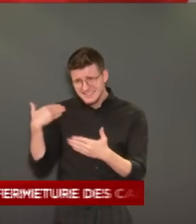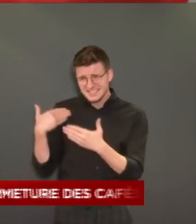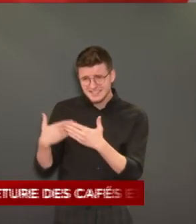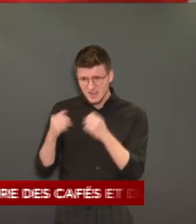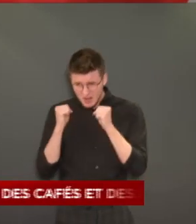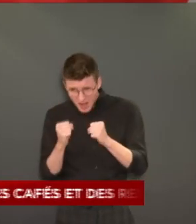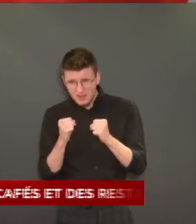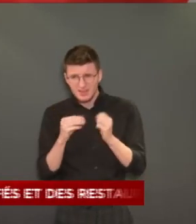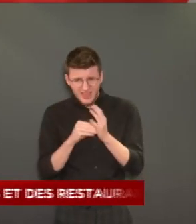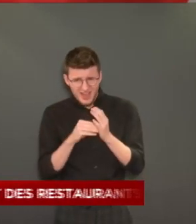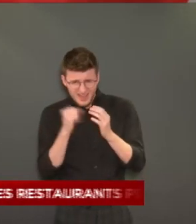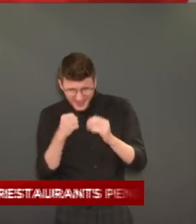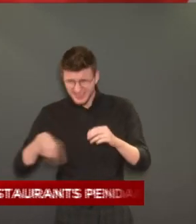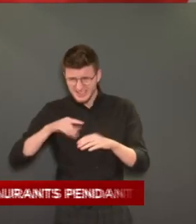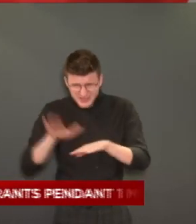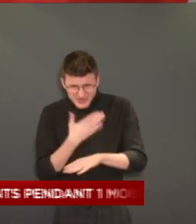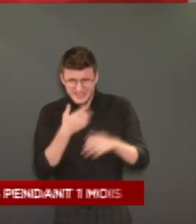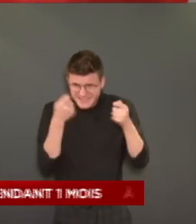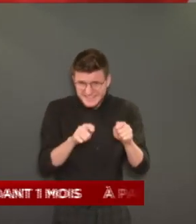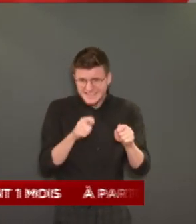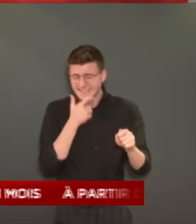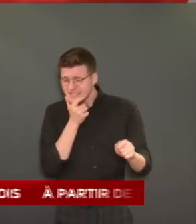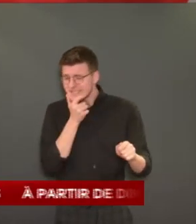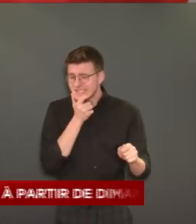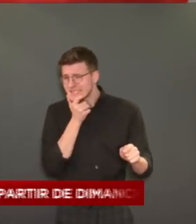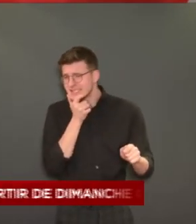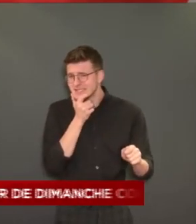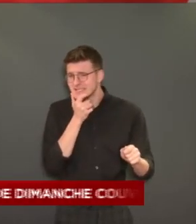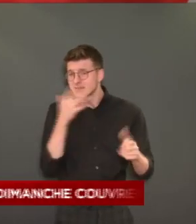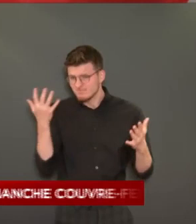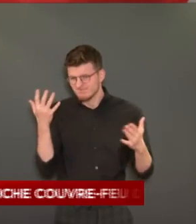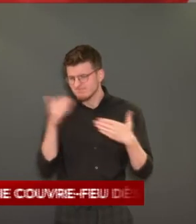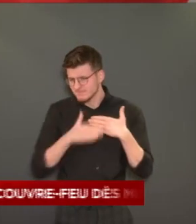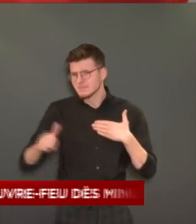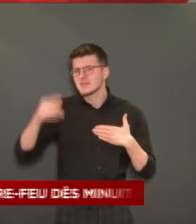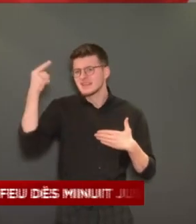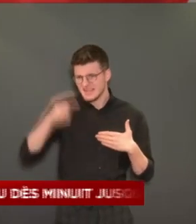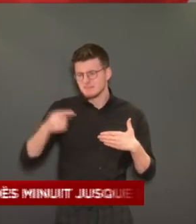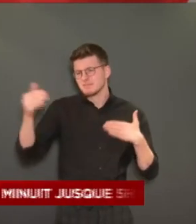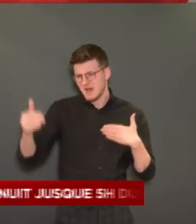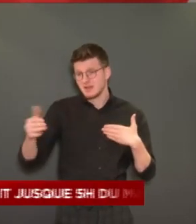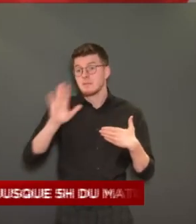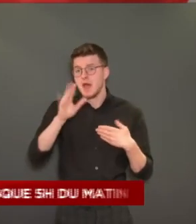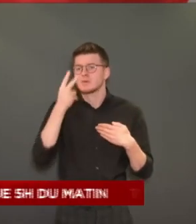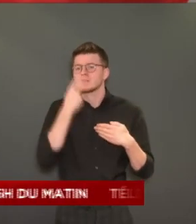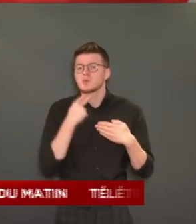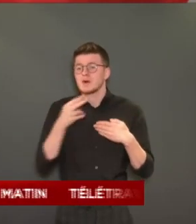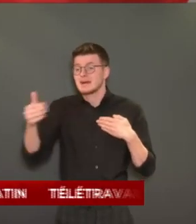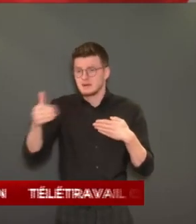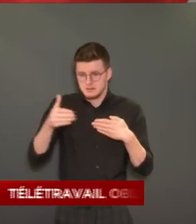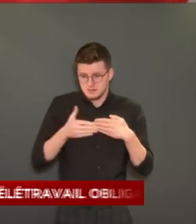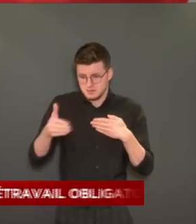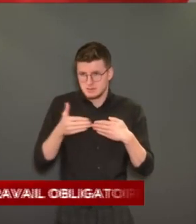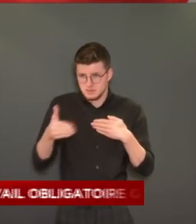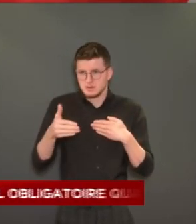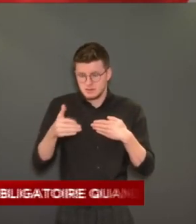longtemps parce qu'on voulait bien définir les conditions dans lesquelles il fallait le faire. Fermeture d'1 mois, mais avec une évaluation dans 15